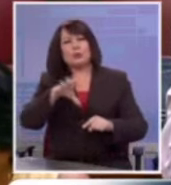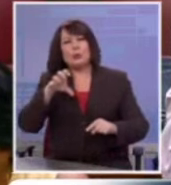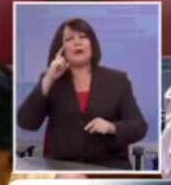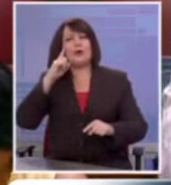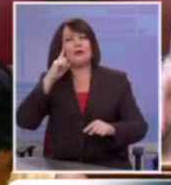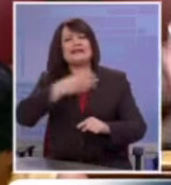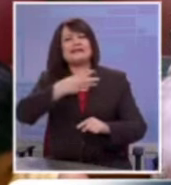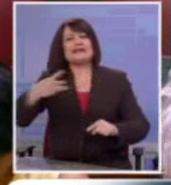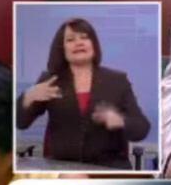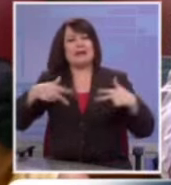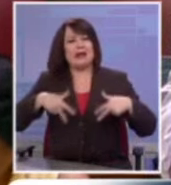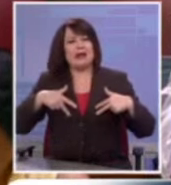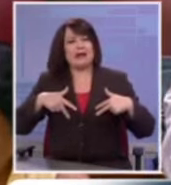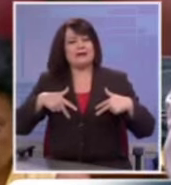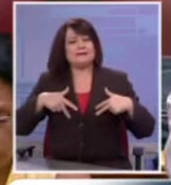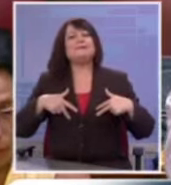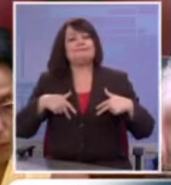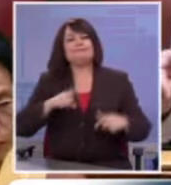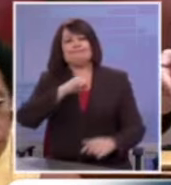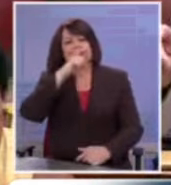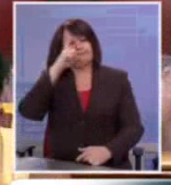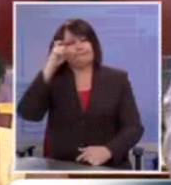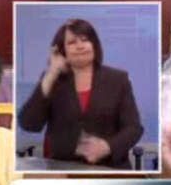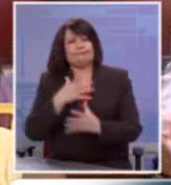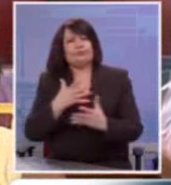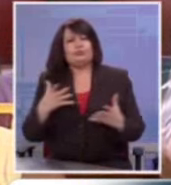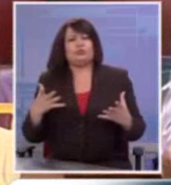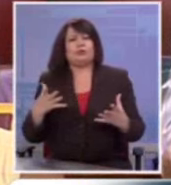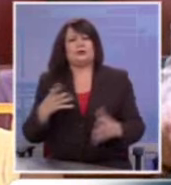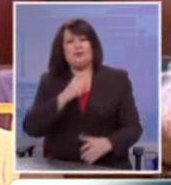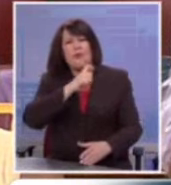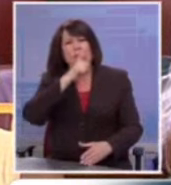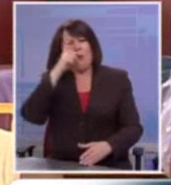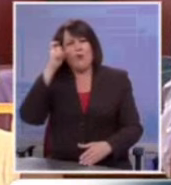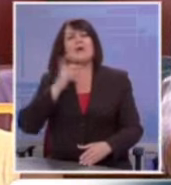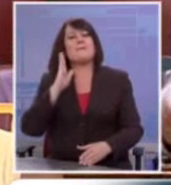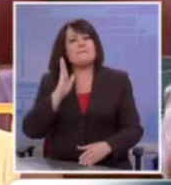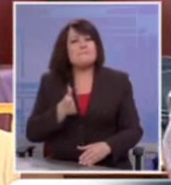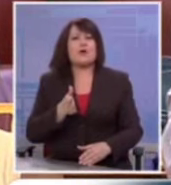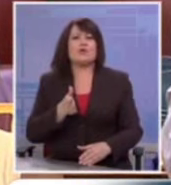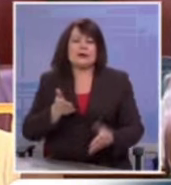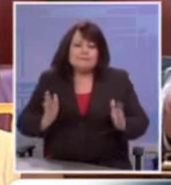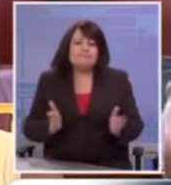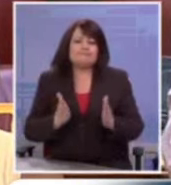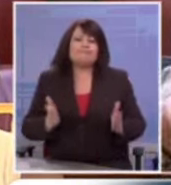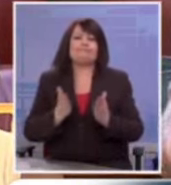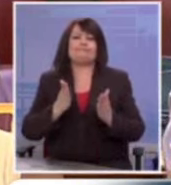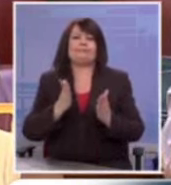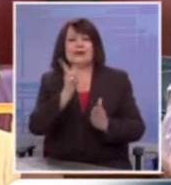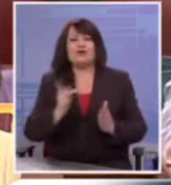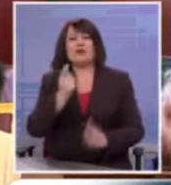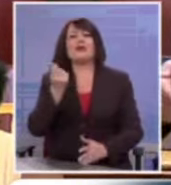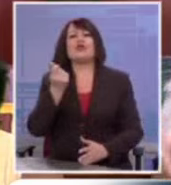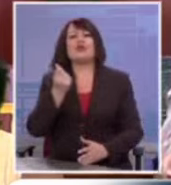κυβέρνηση μέσα σε μεγάλες δυσκολίες, μέσα σε ανίποτες δυσκολίες, μπορεί να δώσει μια όθηση στην κοινωνία και την